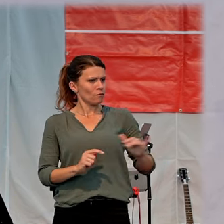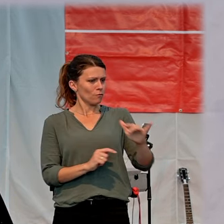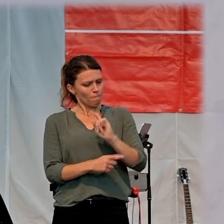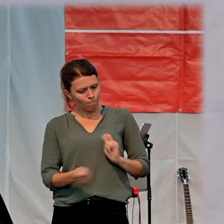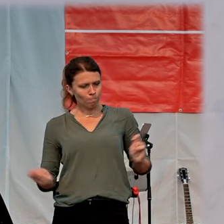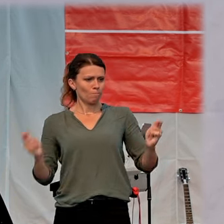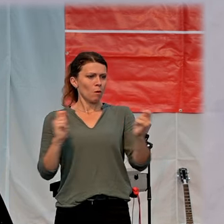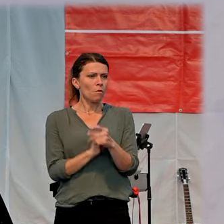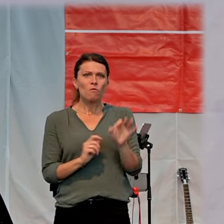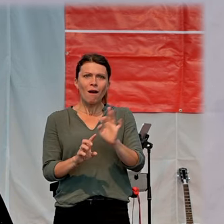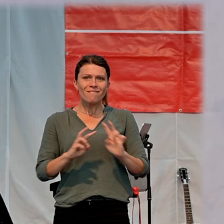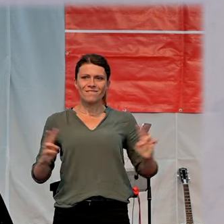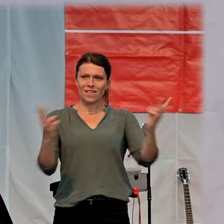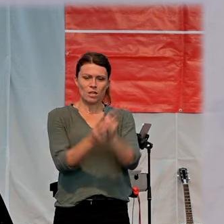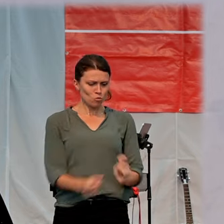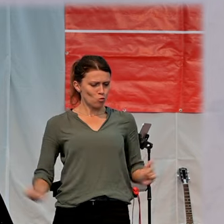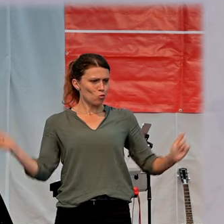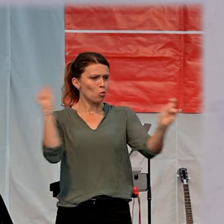Für diese Welt.